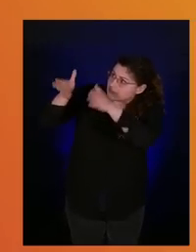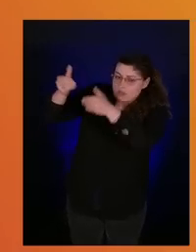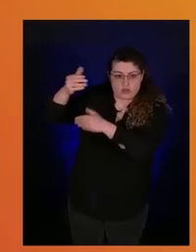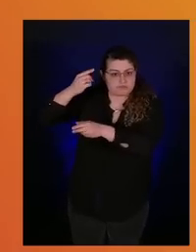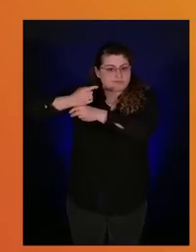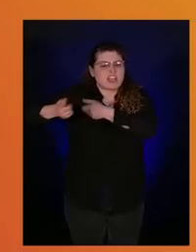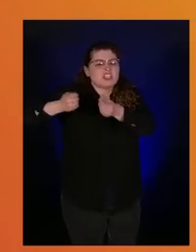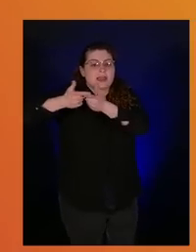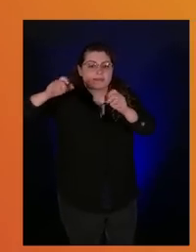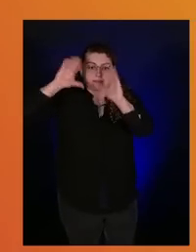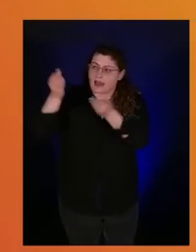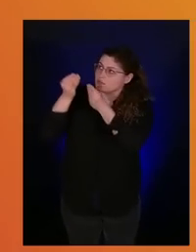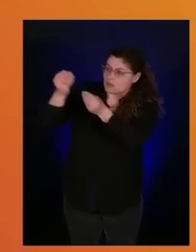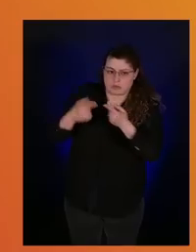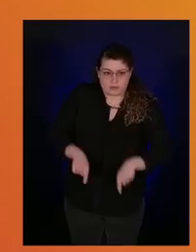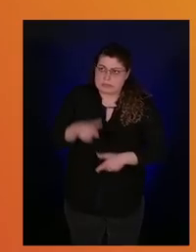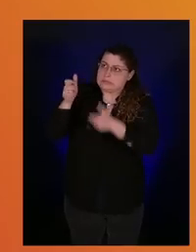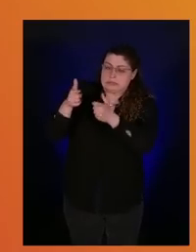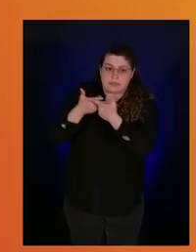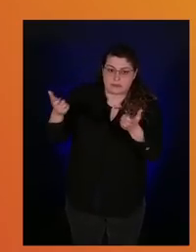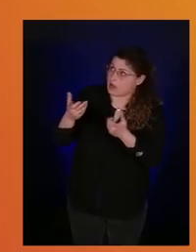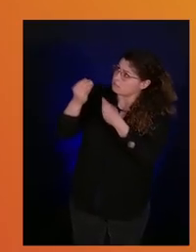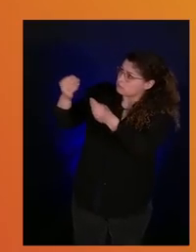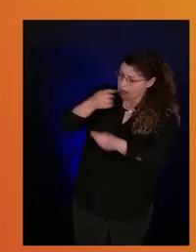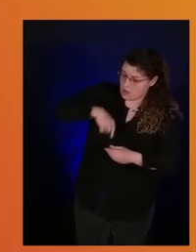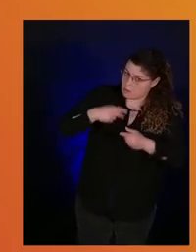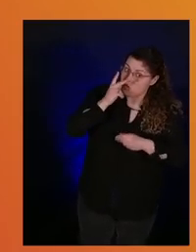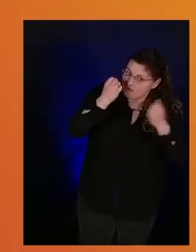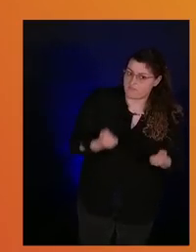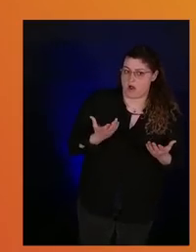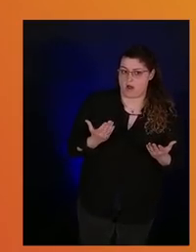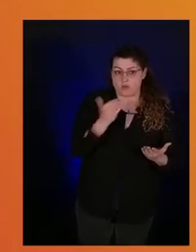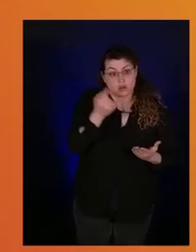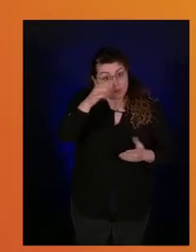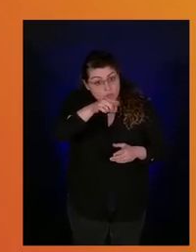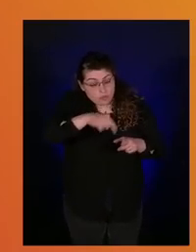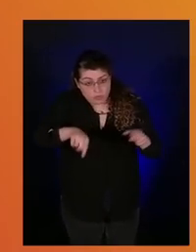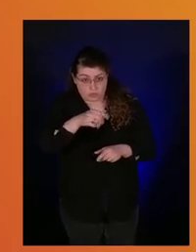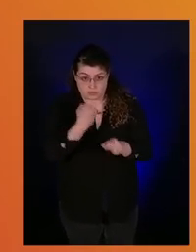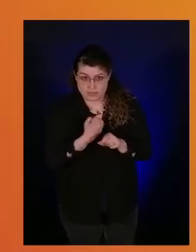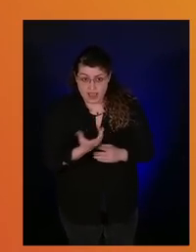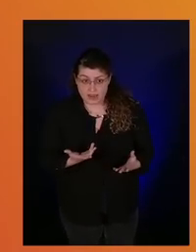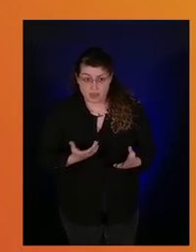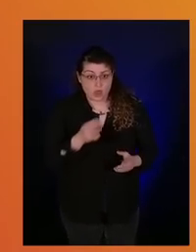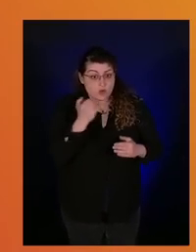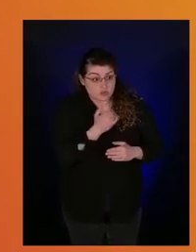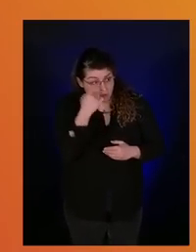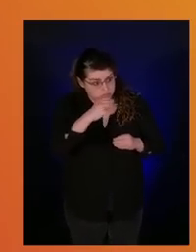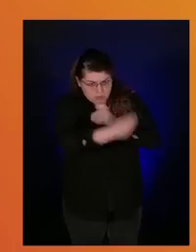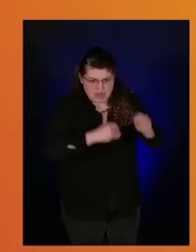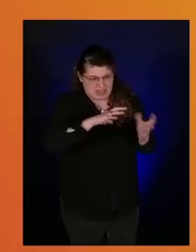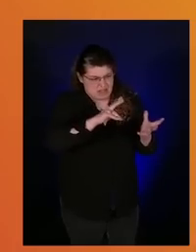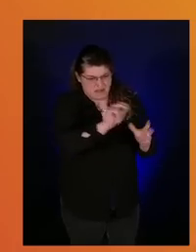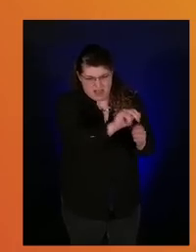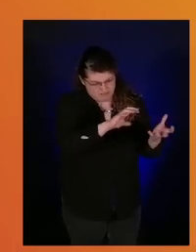les gouvernements et donc nous renforcer. Il y a urgence. Urgence pour le monde du travail. Urgence pour la planète qui est en train de crever avec